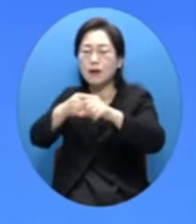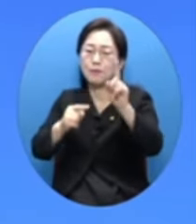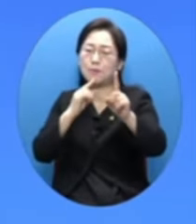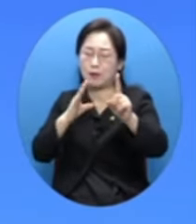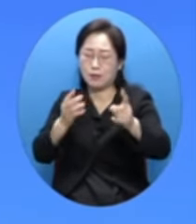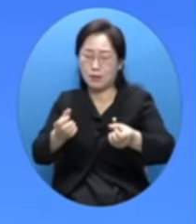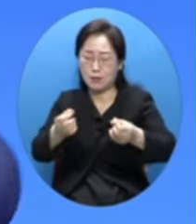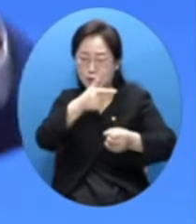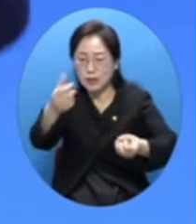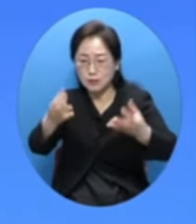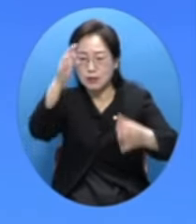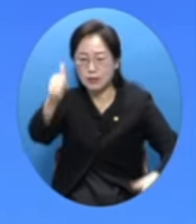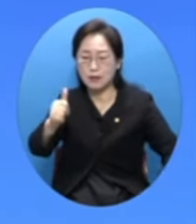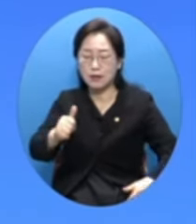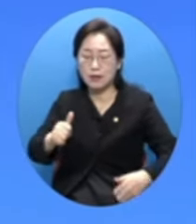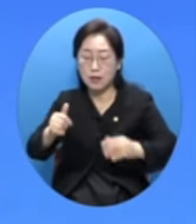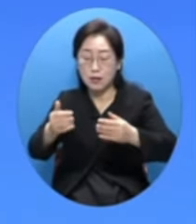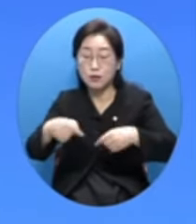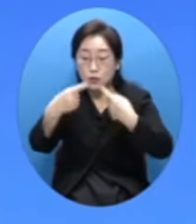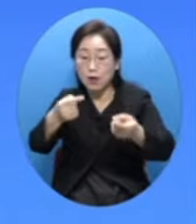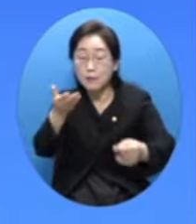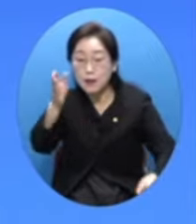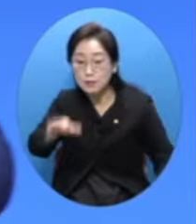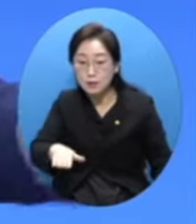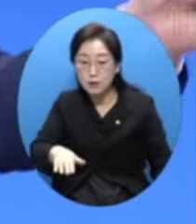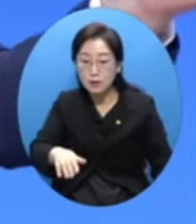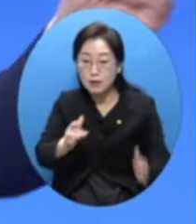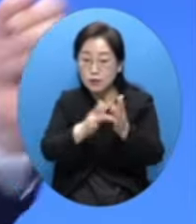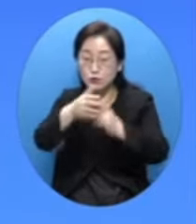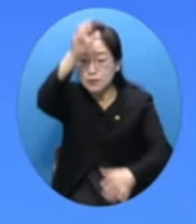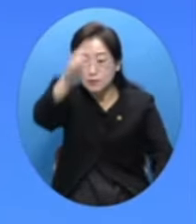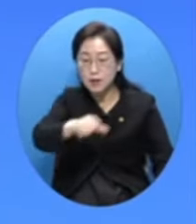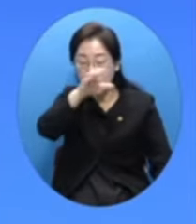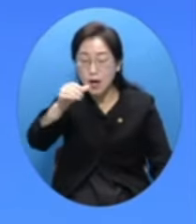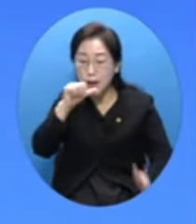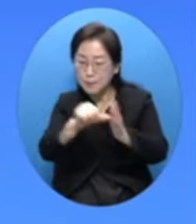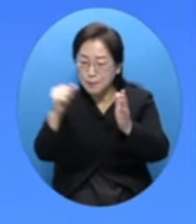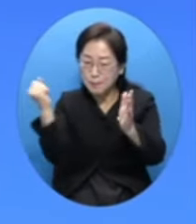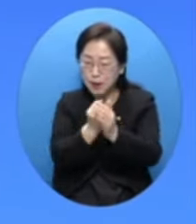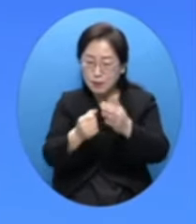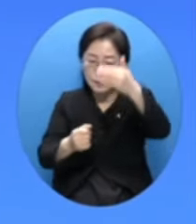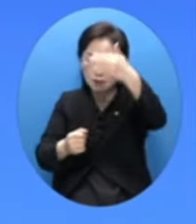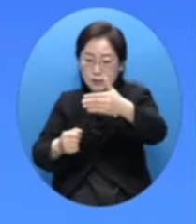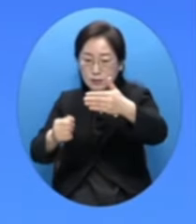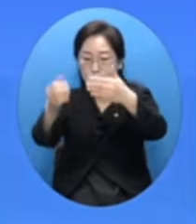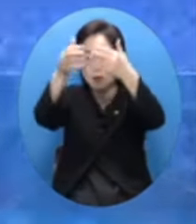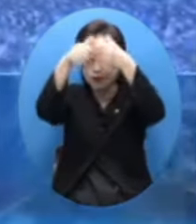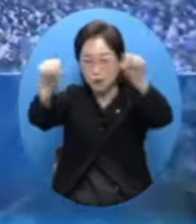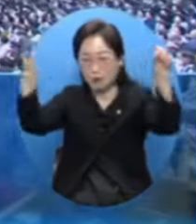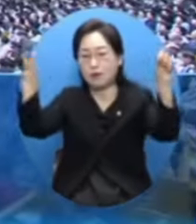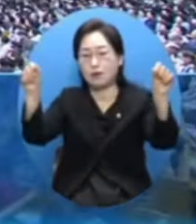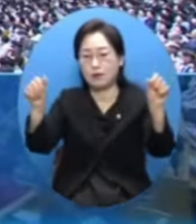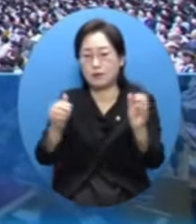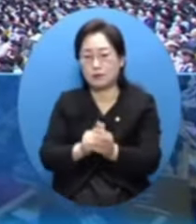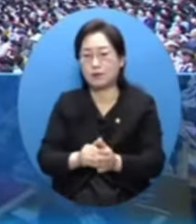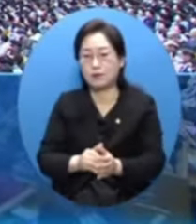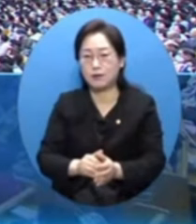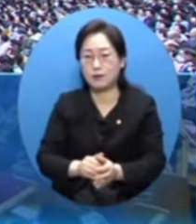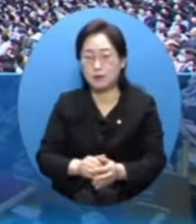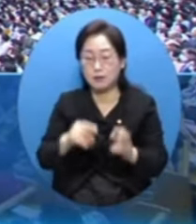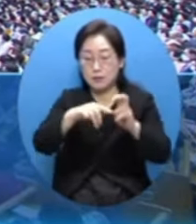때이 성소장 위로부터까서들로 갈라진 것입니다 마태복음 27장 51절